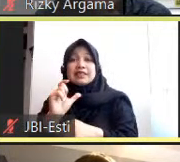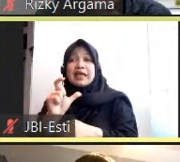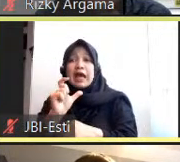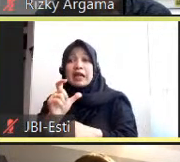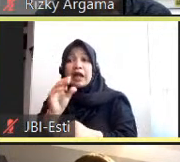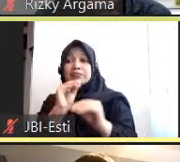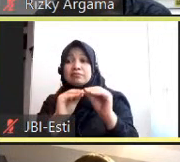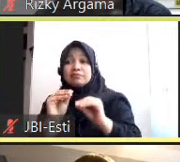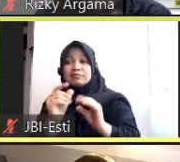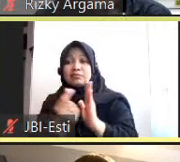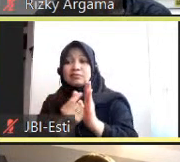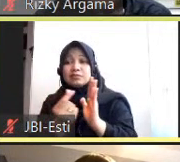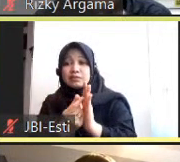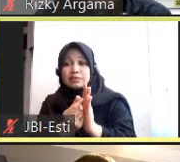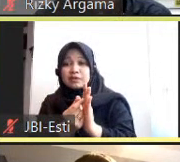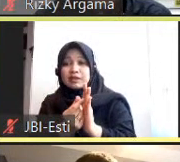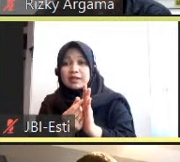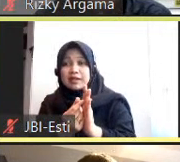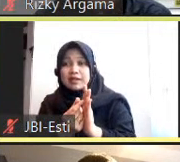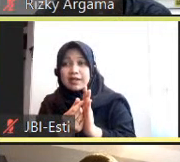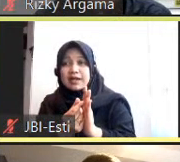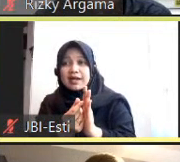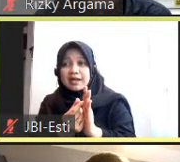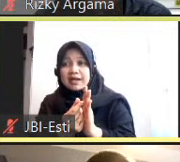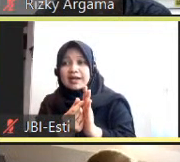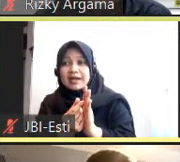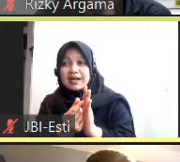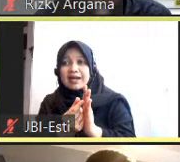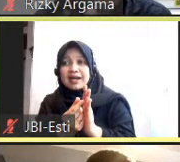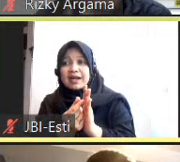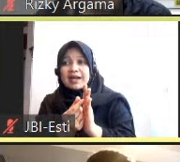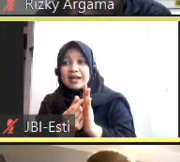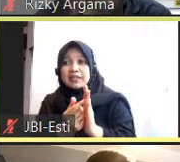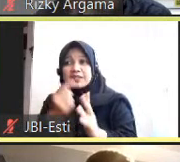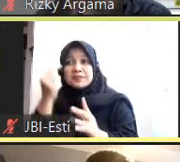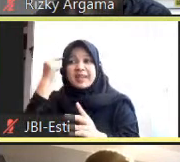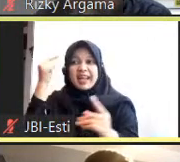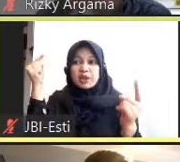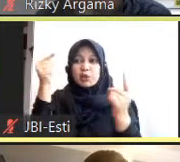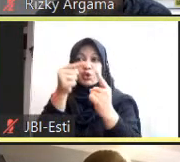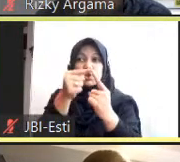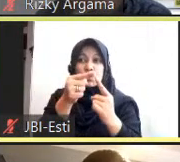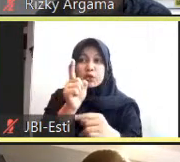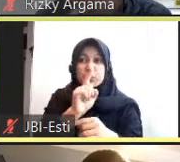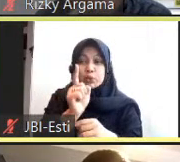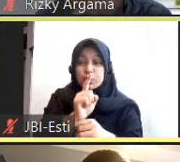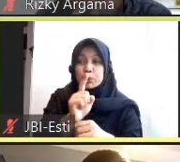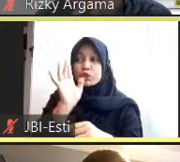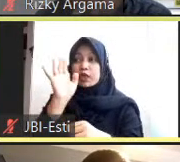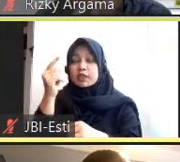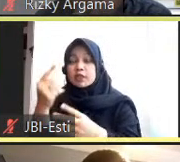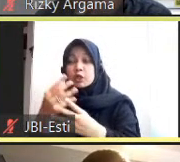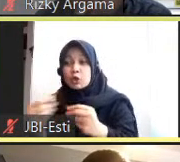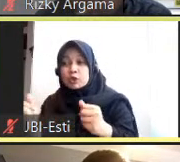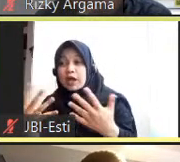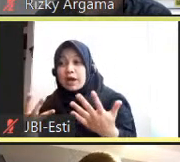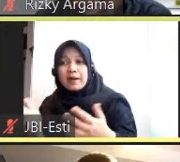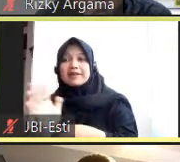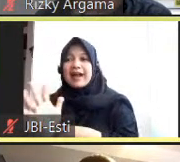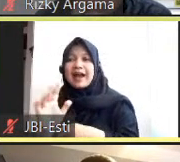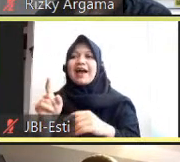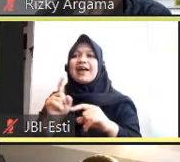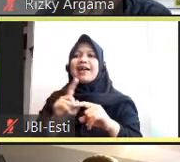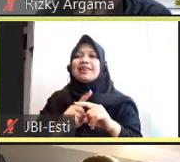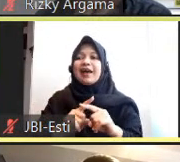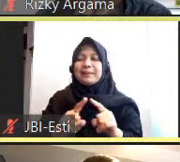dikenal sebagai end means method, jadi ditentukan tujuannya dulu, baru dicari jalannya. Nah, kita tentu tidak ingin